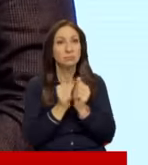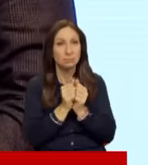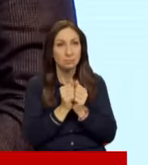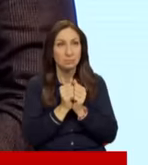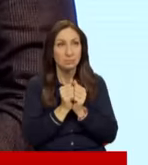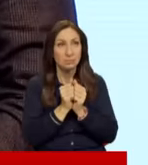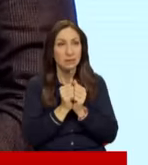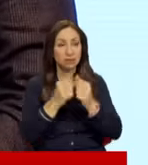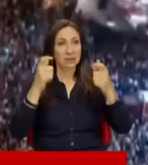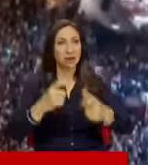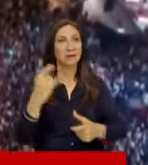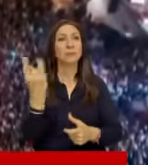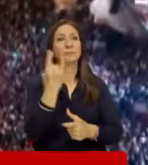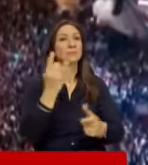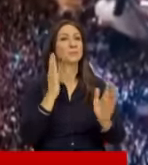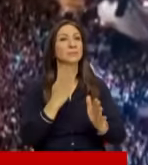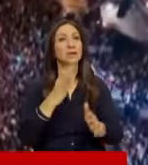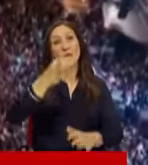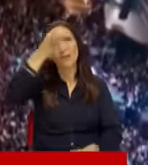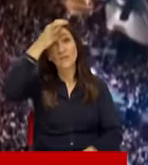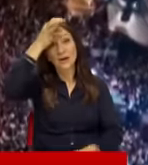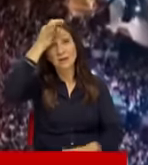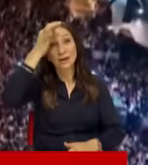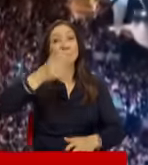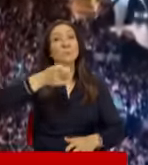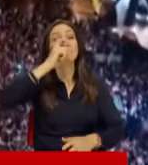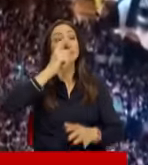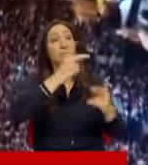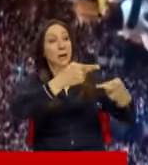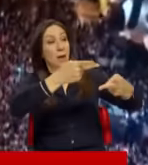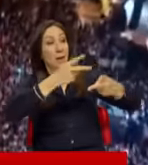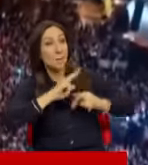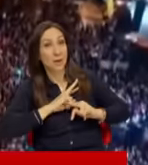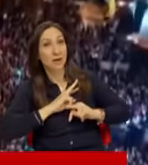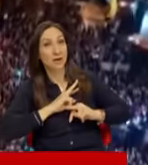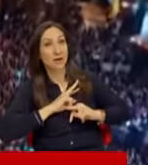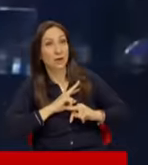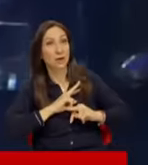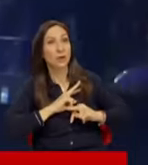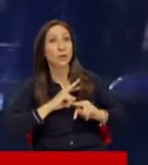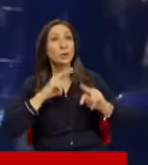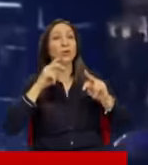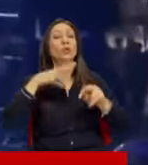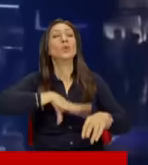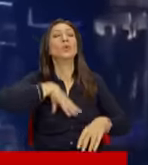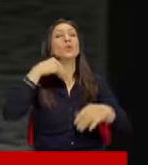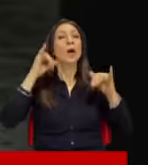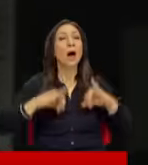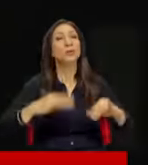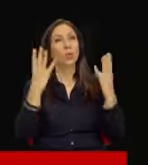birlikte sahada olacağız. Fatih Sultan Mehmet'in emaneti ruhu şad